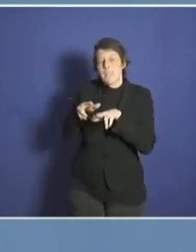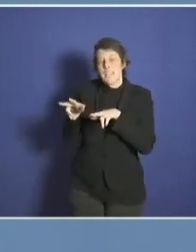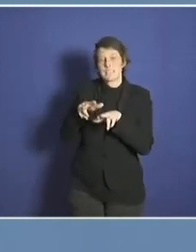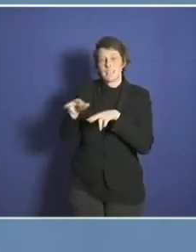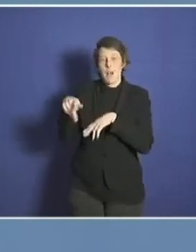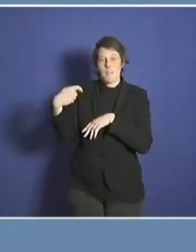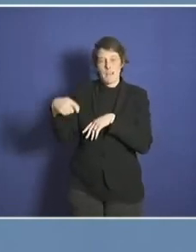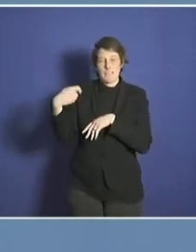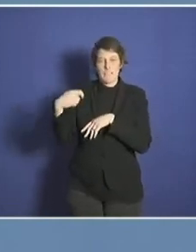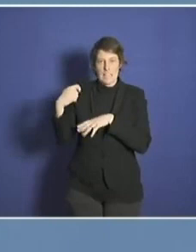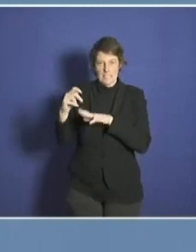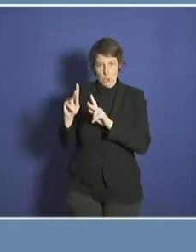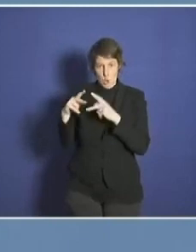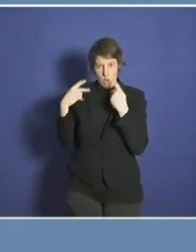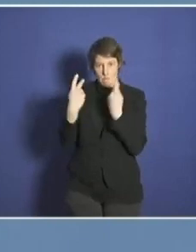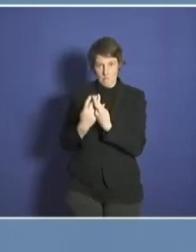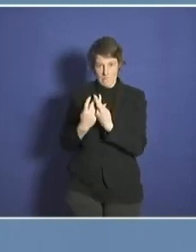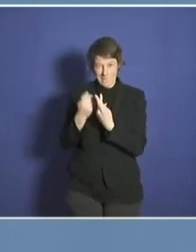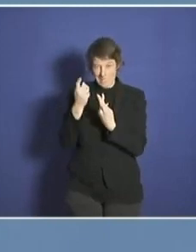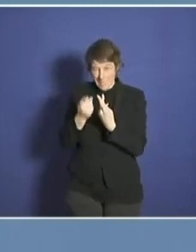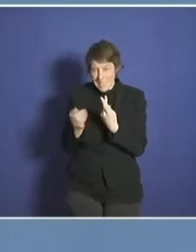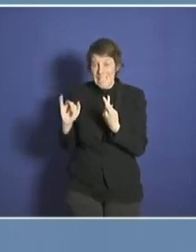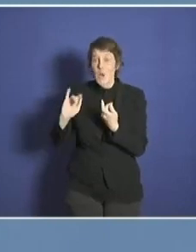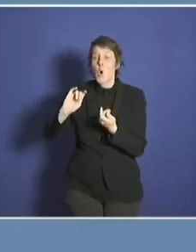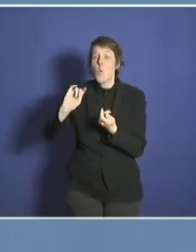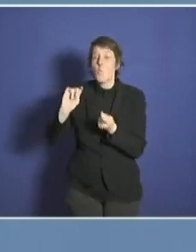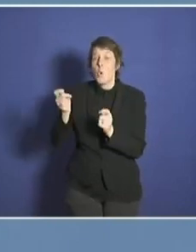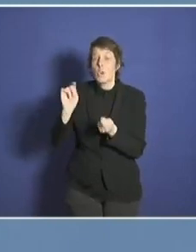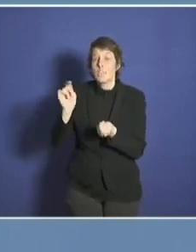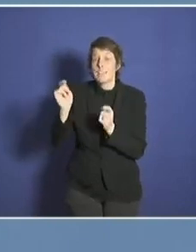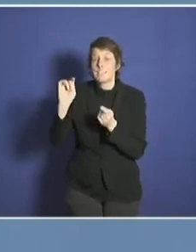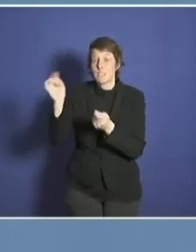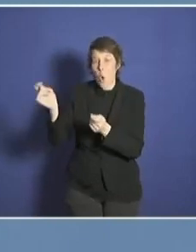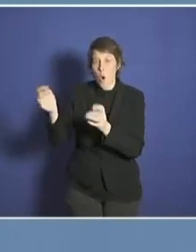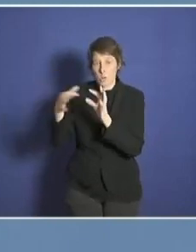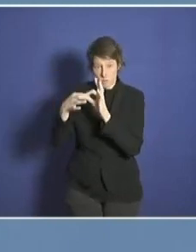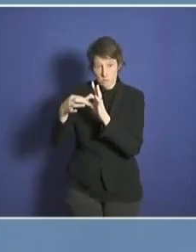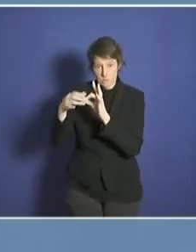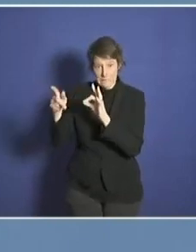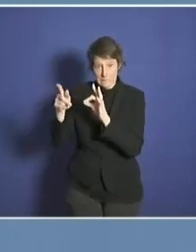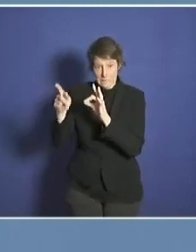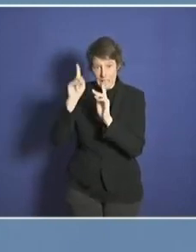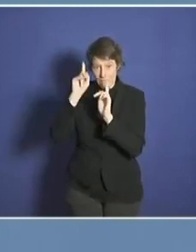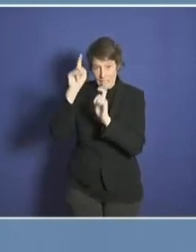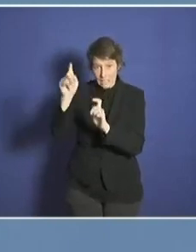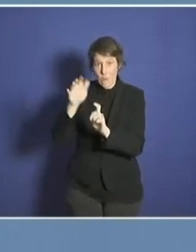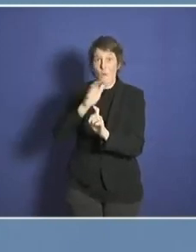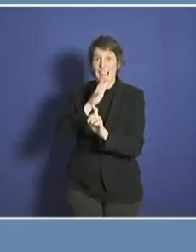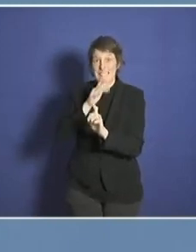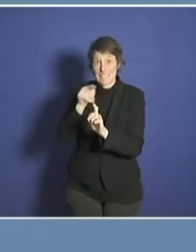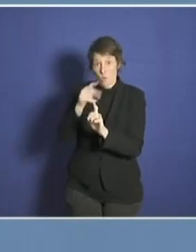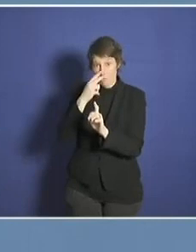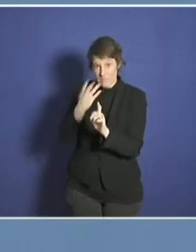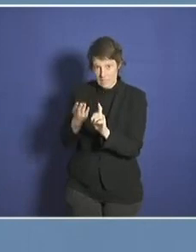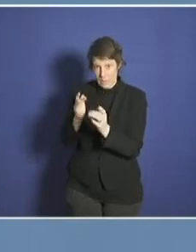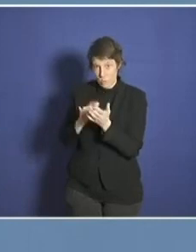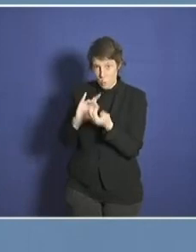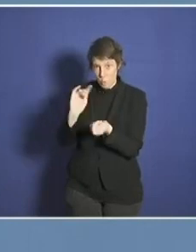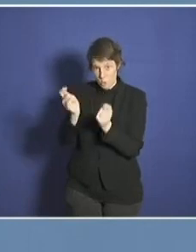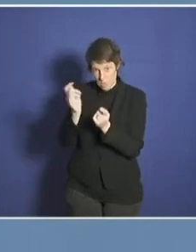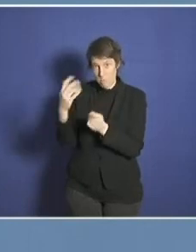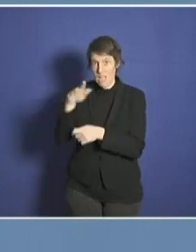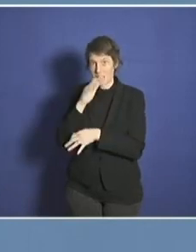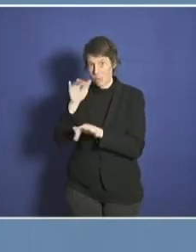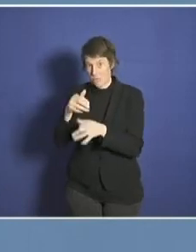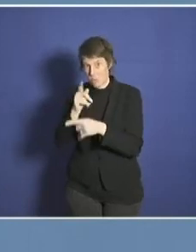Bundeskanzlerin dieses zusätzlich aufgetauchte Risiko eines mutierten Virus ist und die Frage, ob wir im Zusammenhang mit